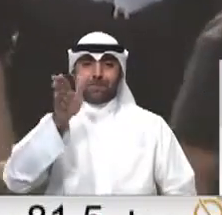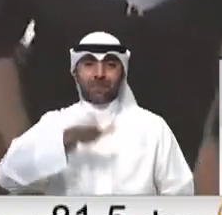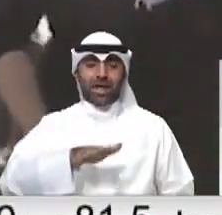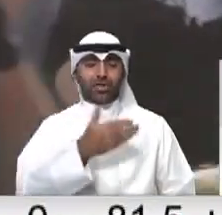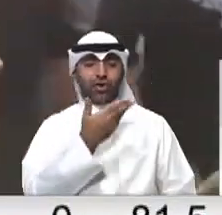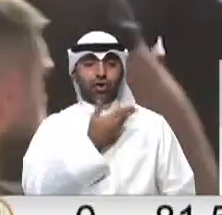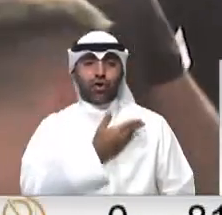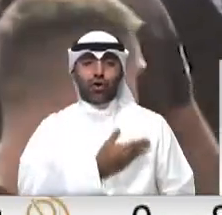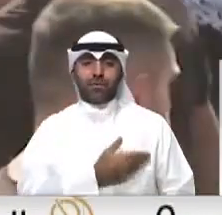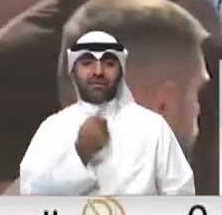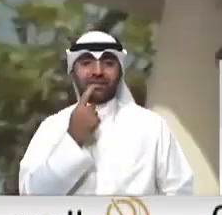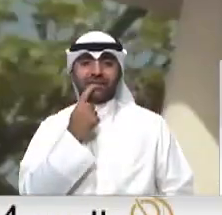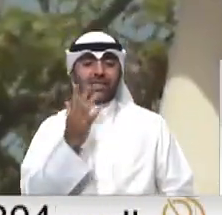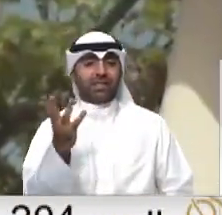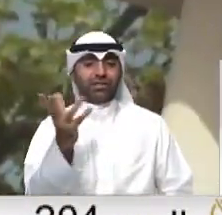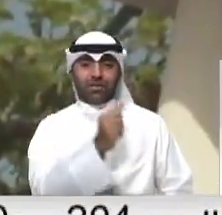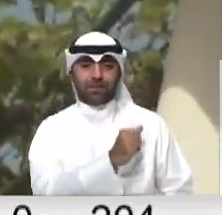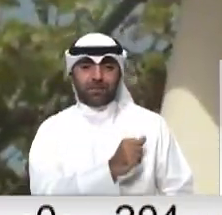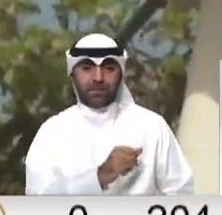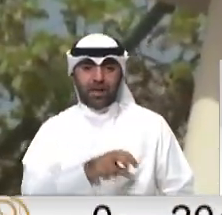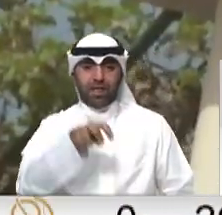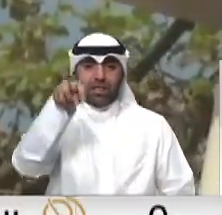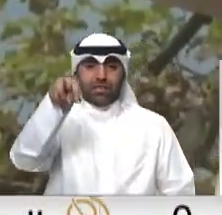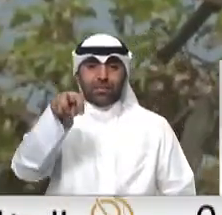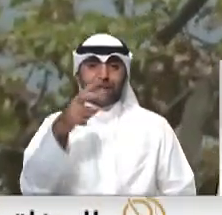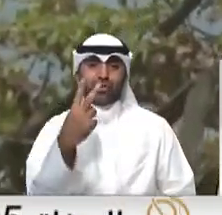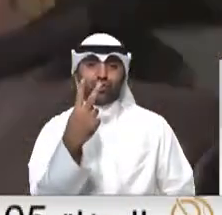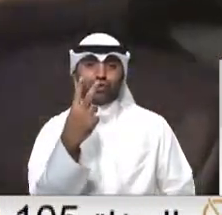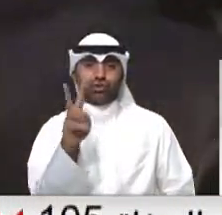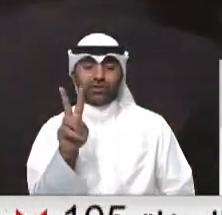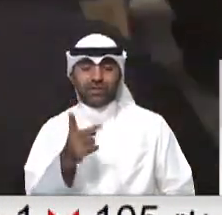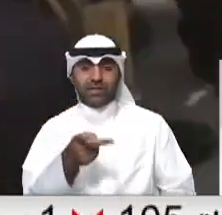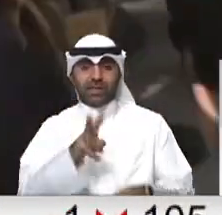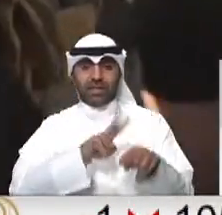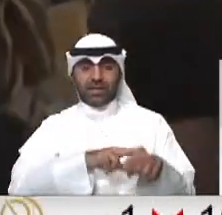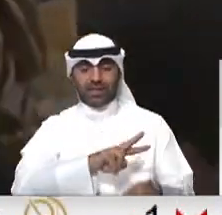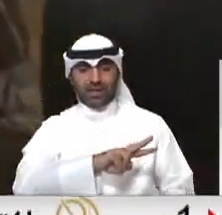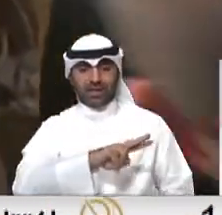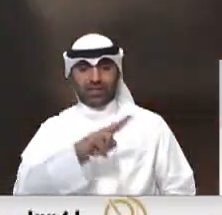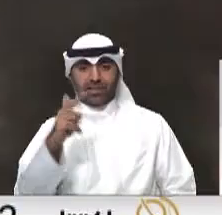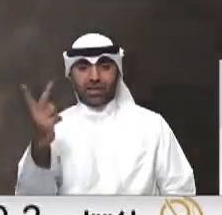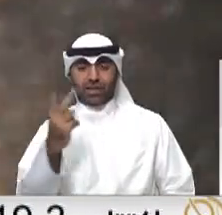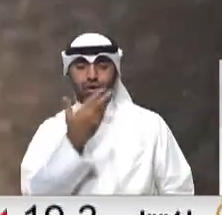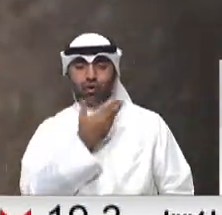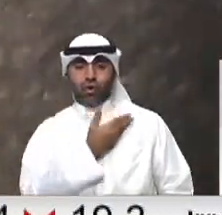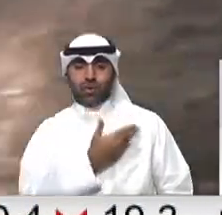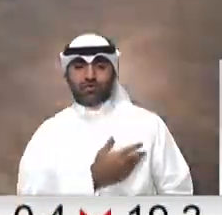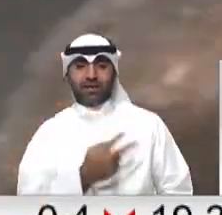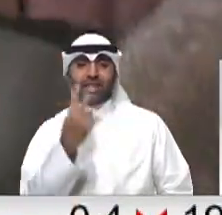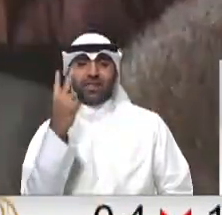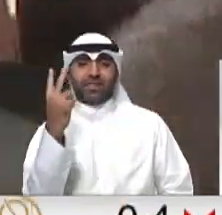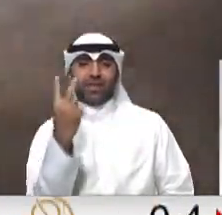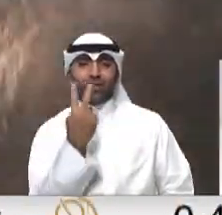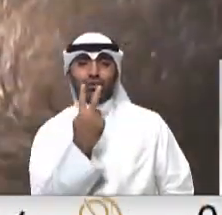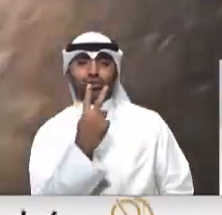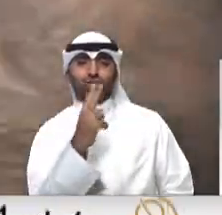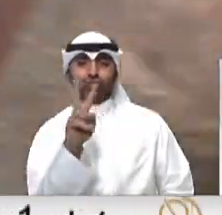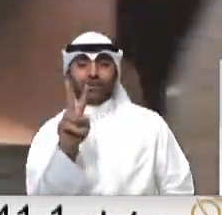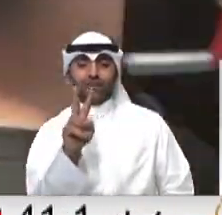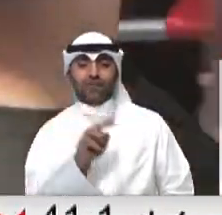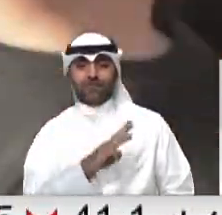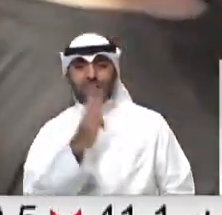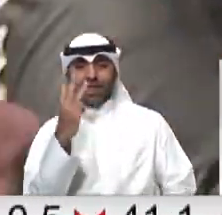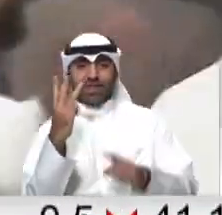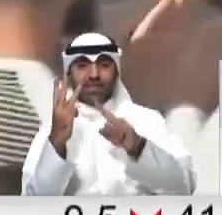استشهد الشابان محمد نضال عليان 22 عاما ومحمود سيف نخلة 20 عاما برصاص الاحتلال في مخيم